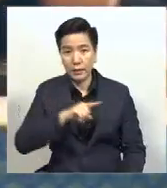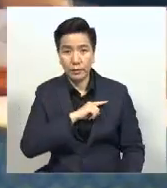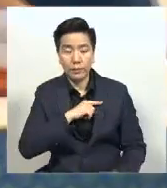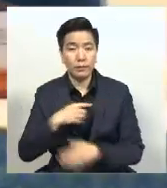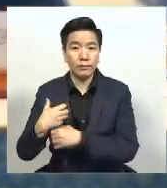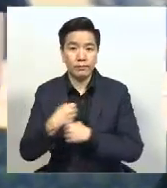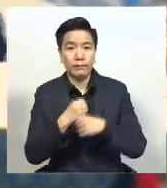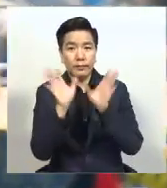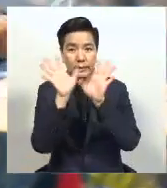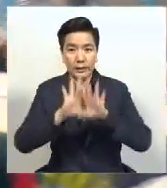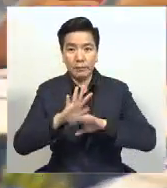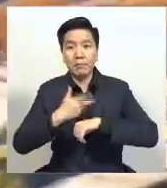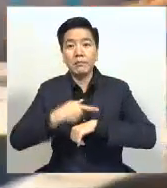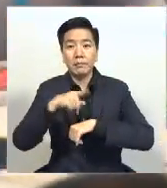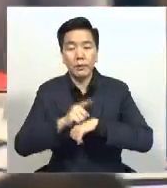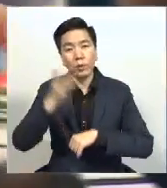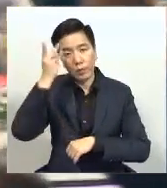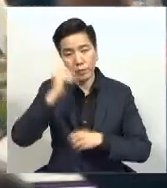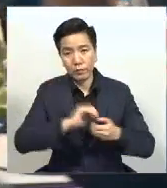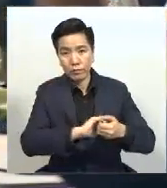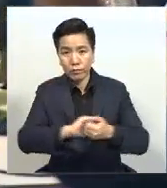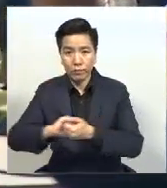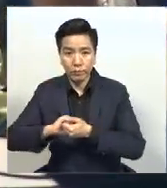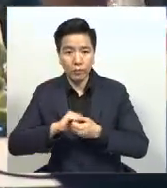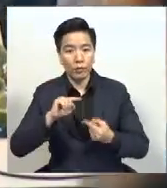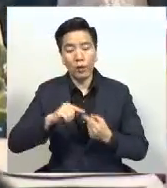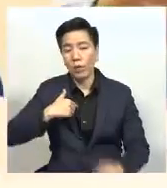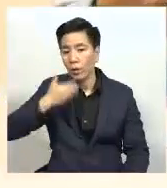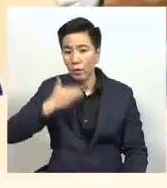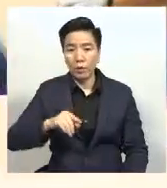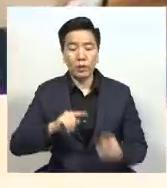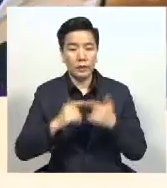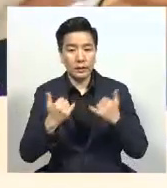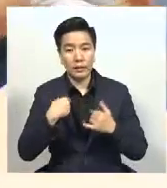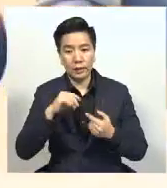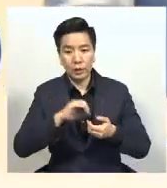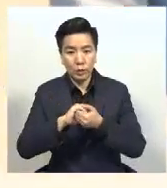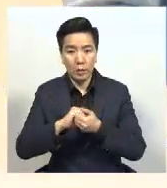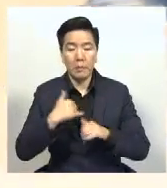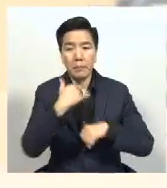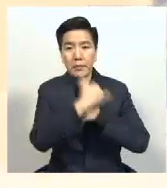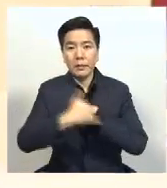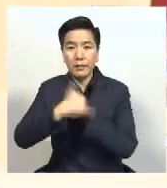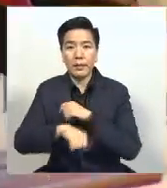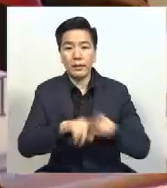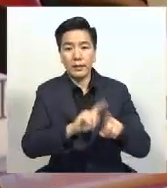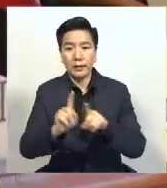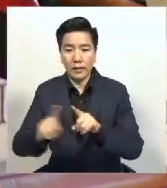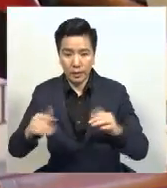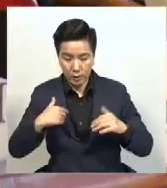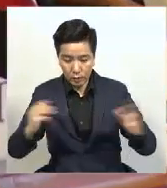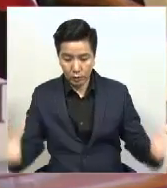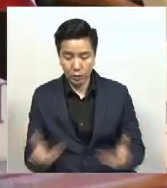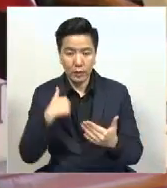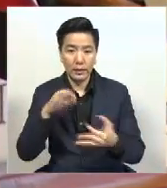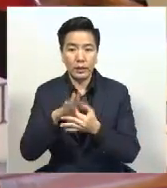านอาเซียนภายใต้แนวคิดร่วมมือร่วมใจก้าวไกลยั่งยืนได้มีการร่วมกับประเทศต่างๆในอาเซียนสนับสนุนประชา